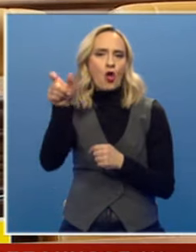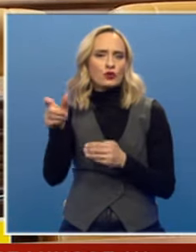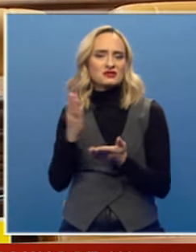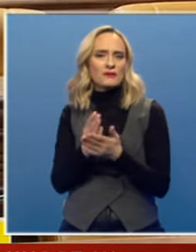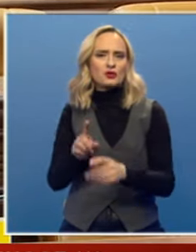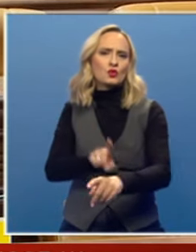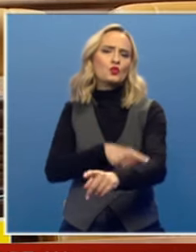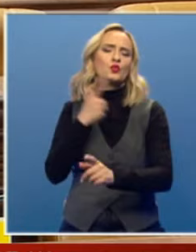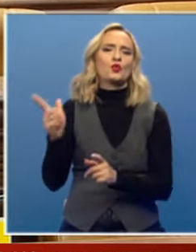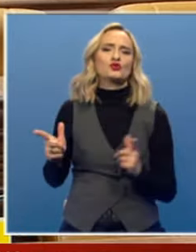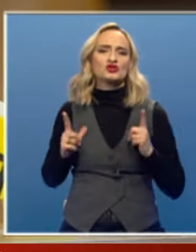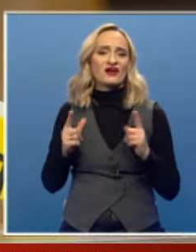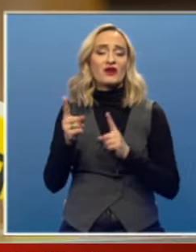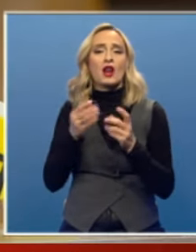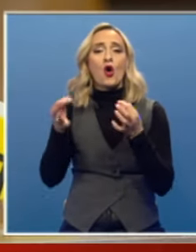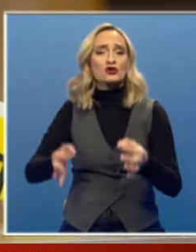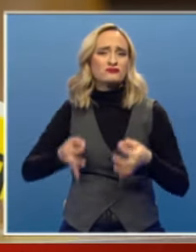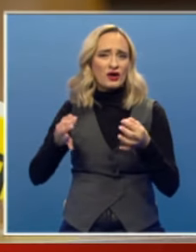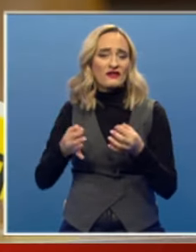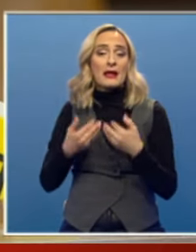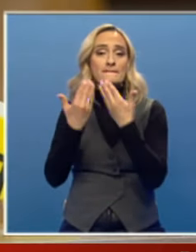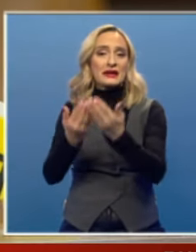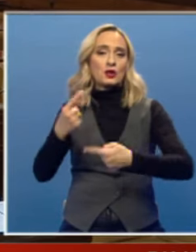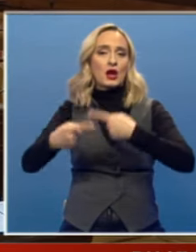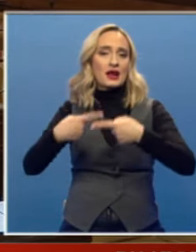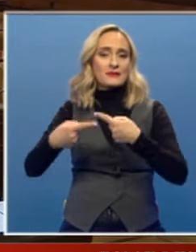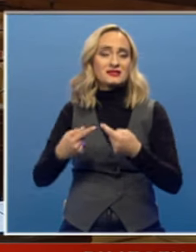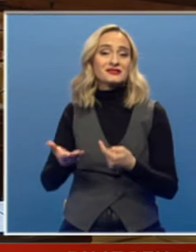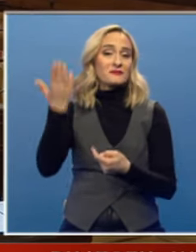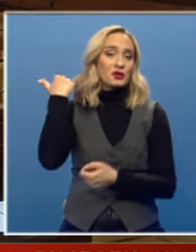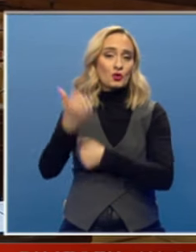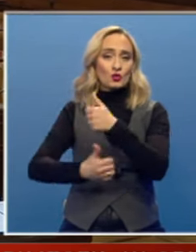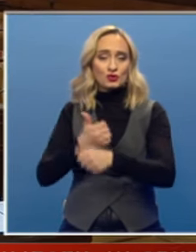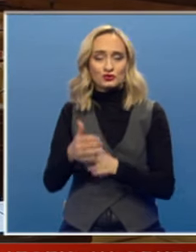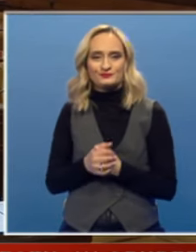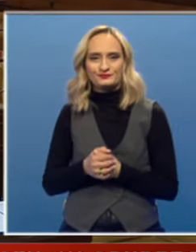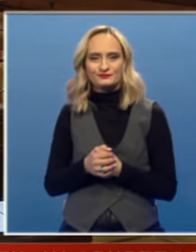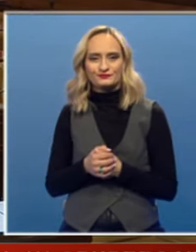naći dugo očekivani ili osporavani prijedlog rebalansa za prethodnu godinu.